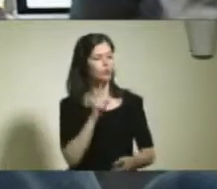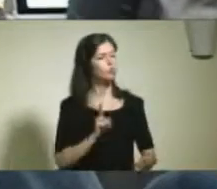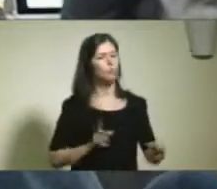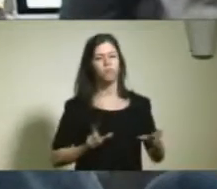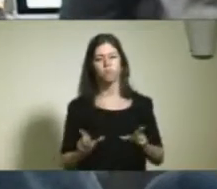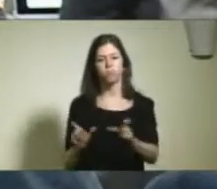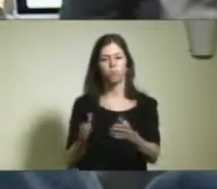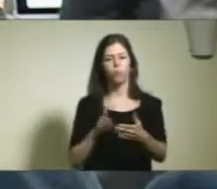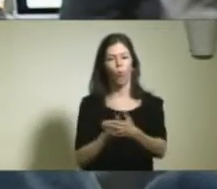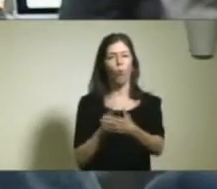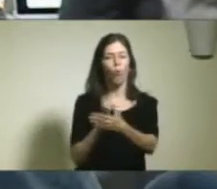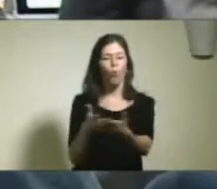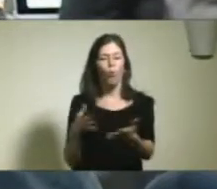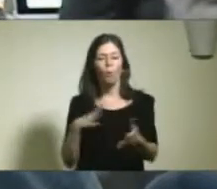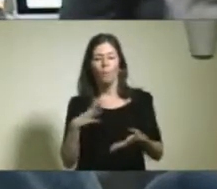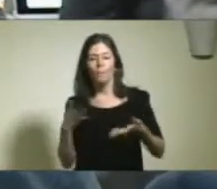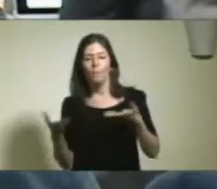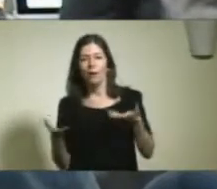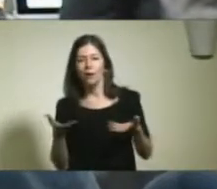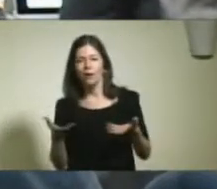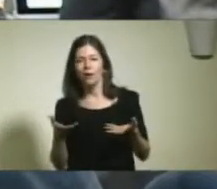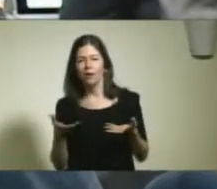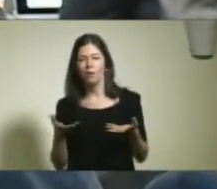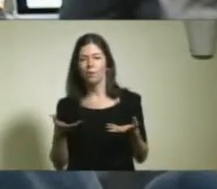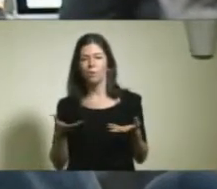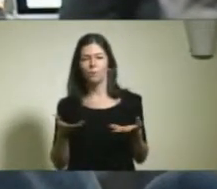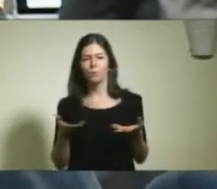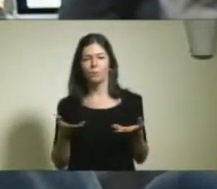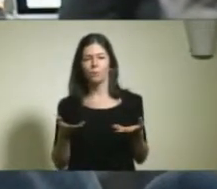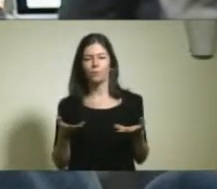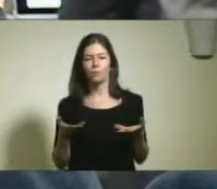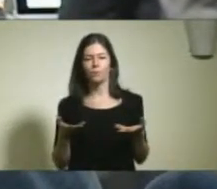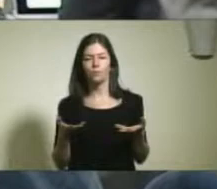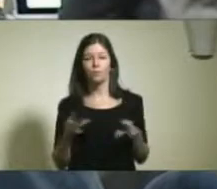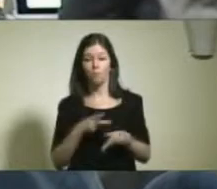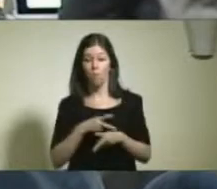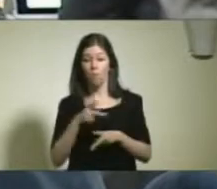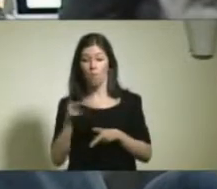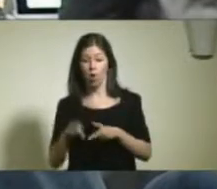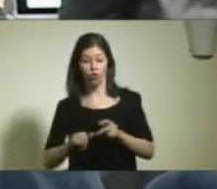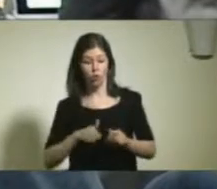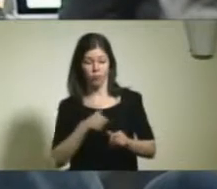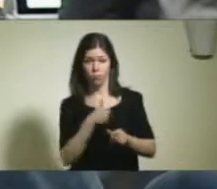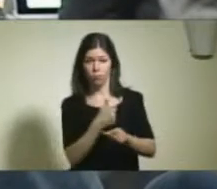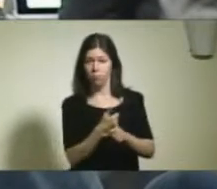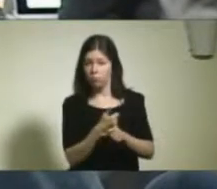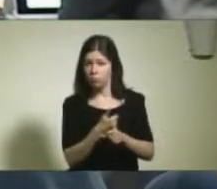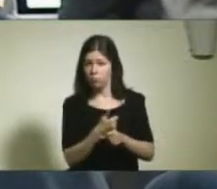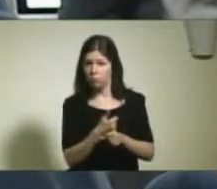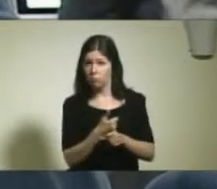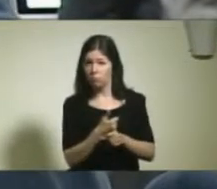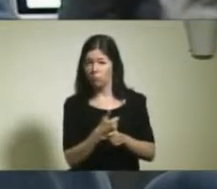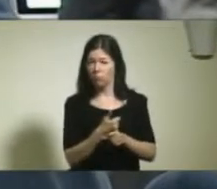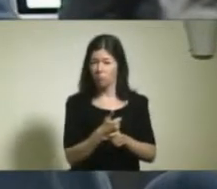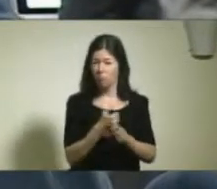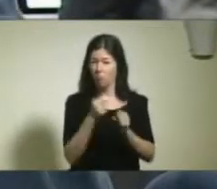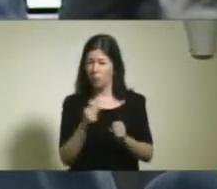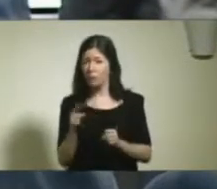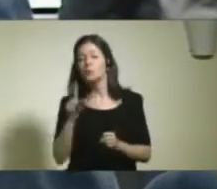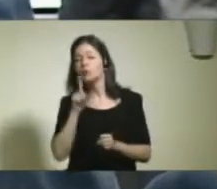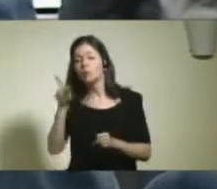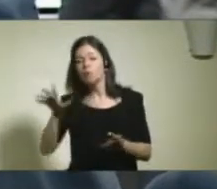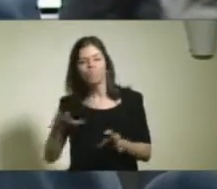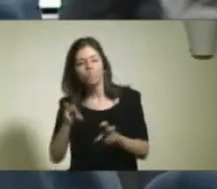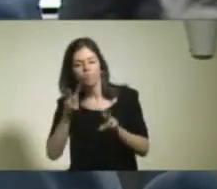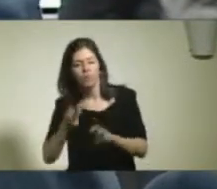dirais-je, la possibilité réelle de faire ce projet, est-ce qu'il y a un travail qui va être fait dessus? Alors, je suppose que vous allez le faire, mais